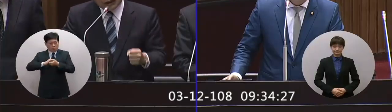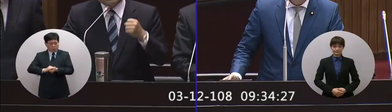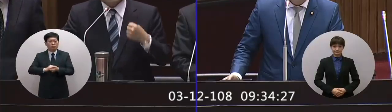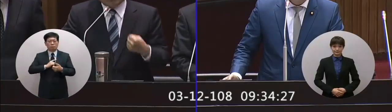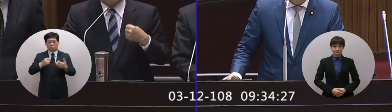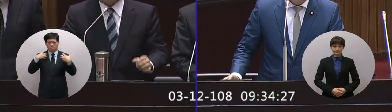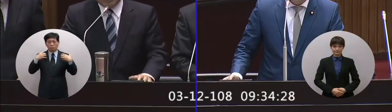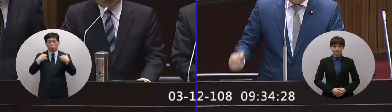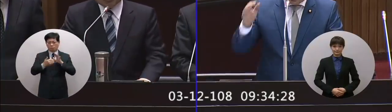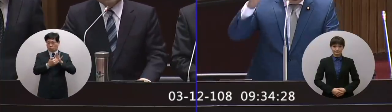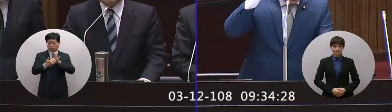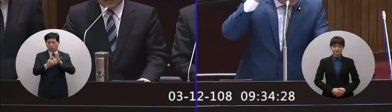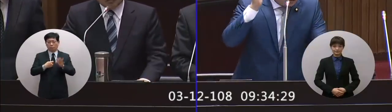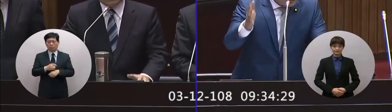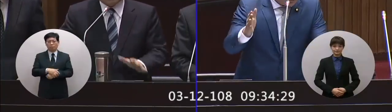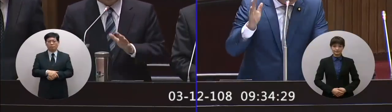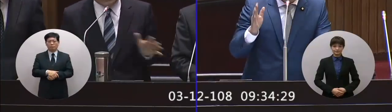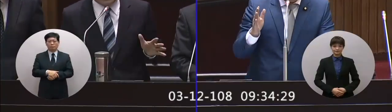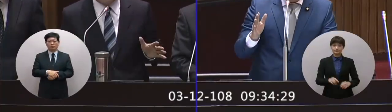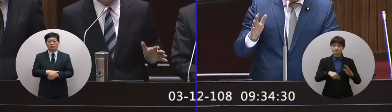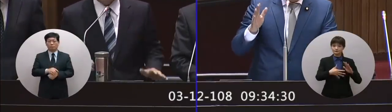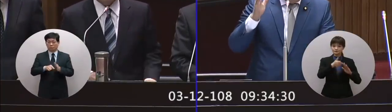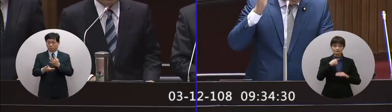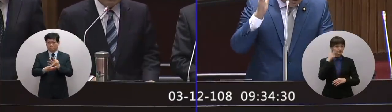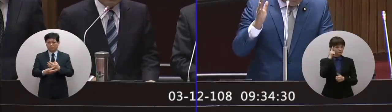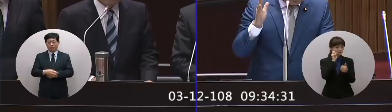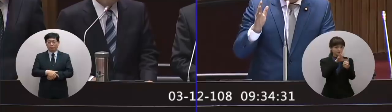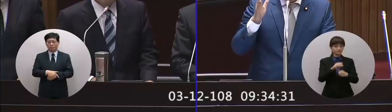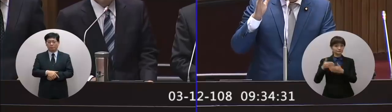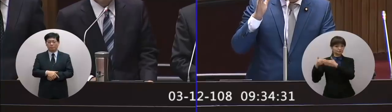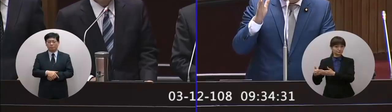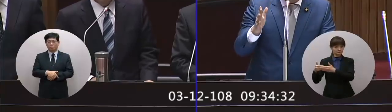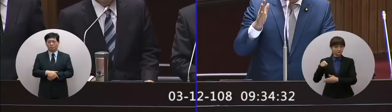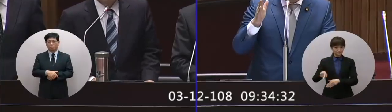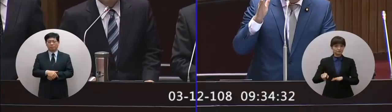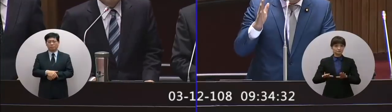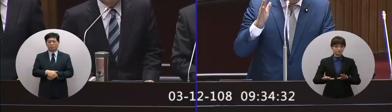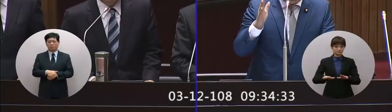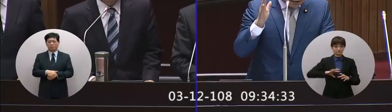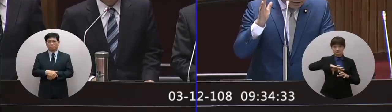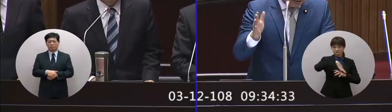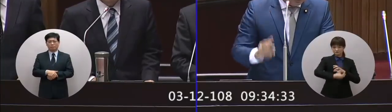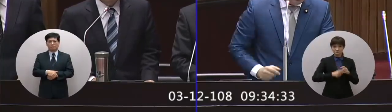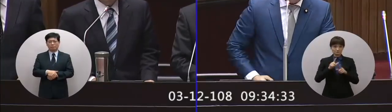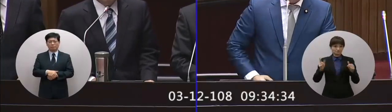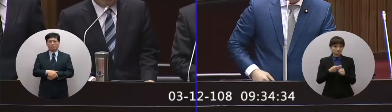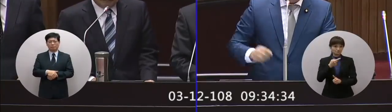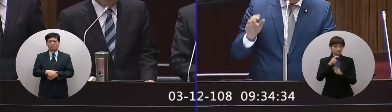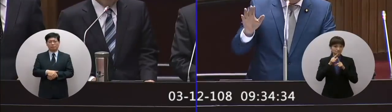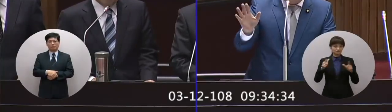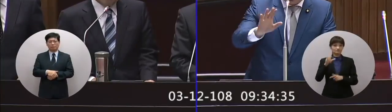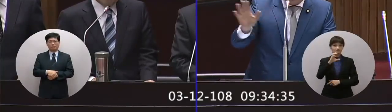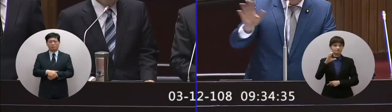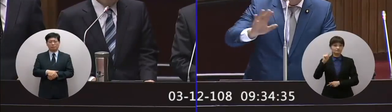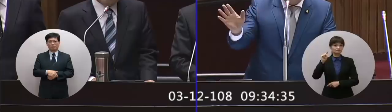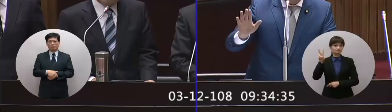有责任要防守防护。 好， 相关的专业。 院长，我跟你说，中国大陆拥有全世界最大的 CCTV， 那